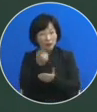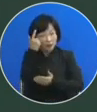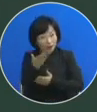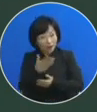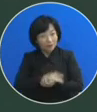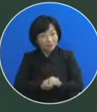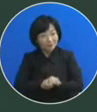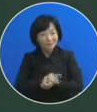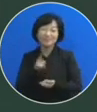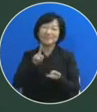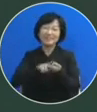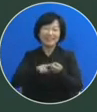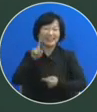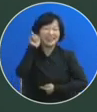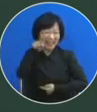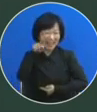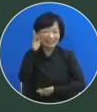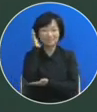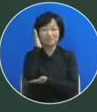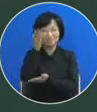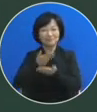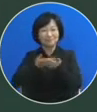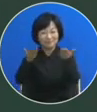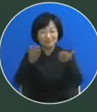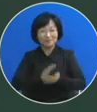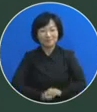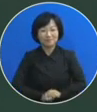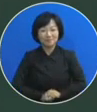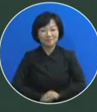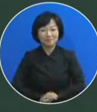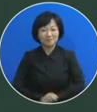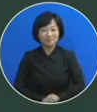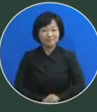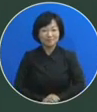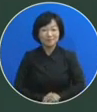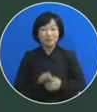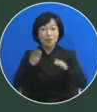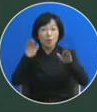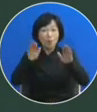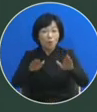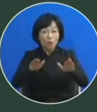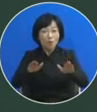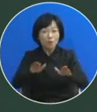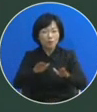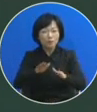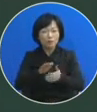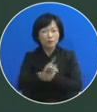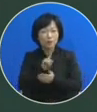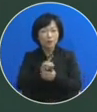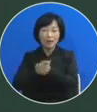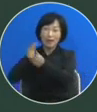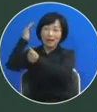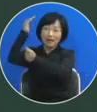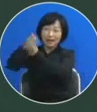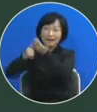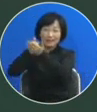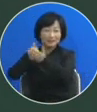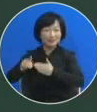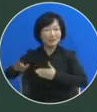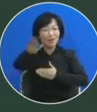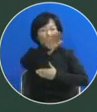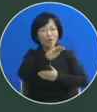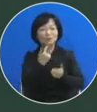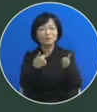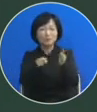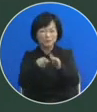얘기하고. I'll speak about that tomorrow. 오늘 여러분 굳게 붙잡아야 될 게 뭐냐? 하나님이 여러분 위해서 모든 것을 준비하셨다. But one